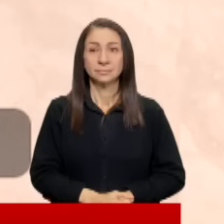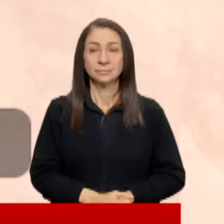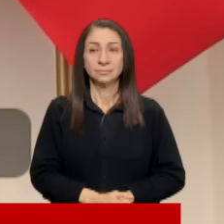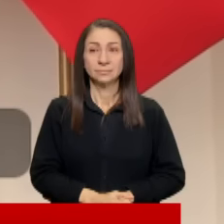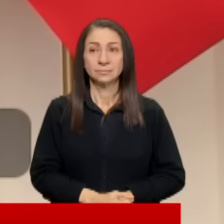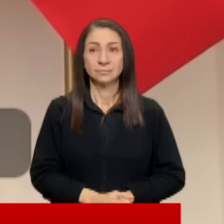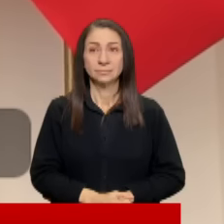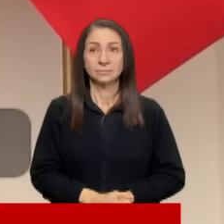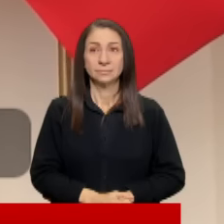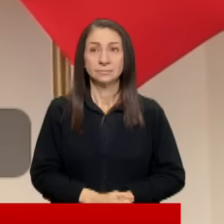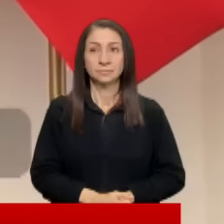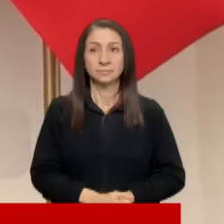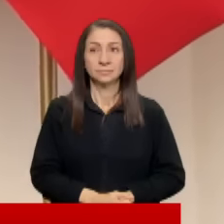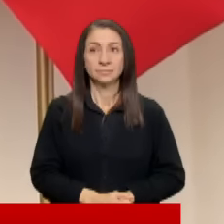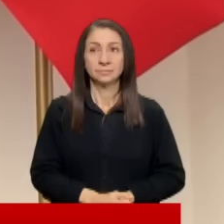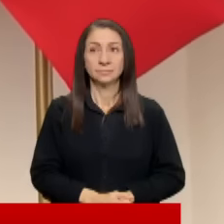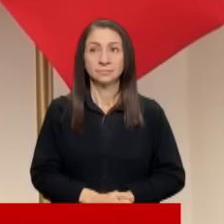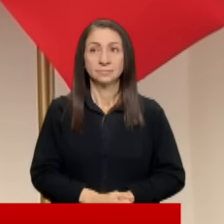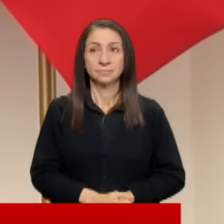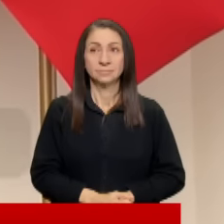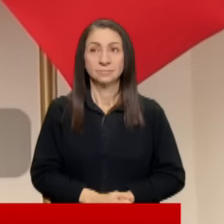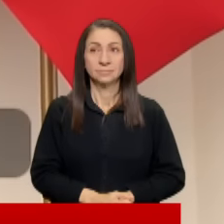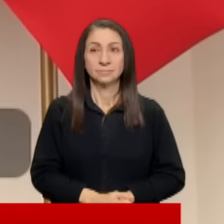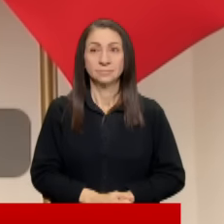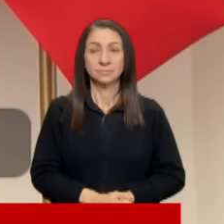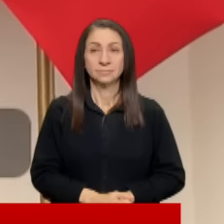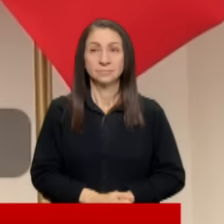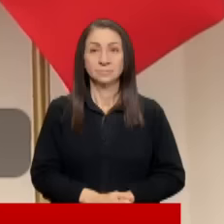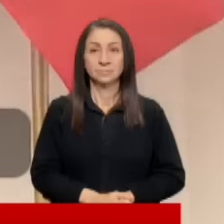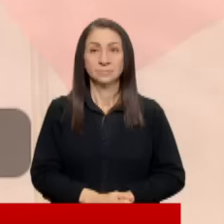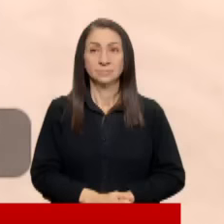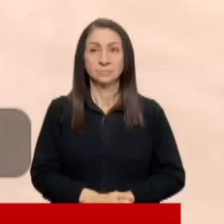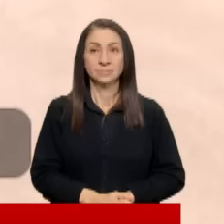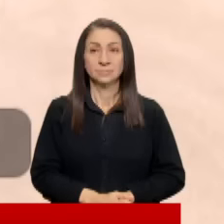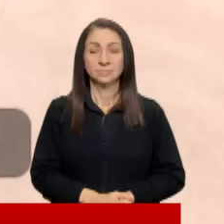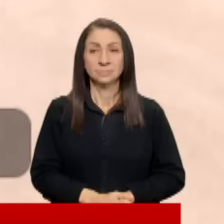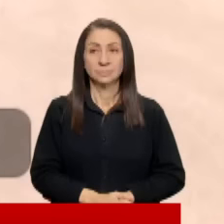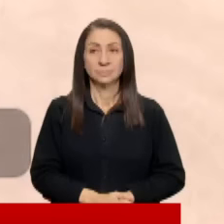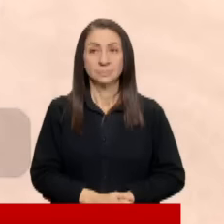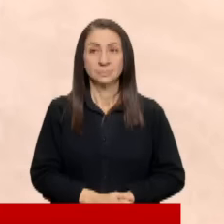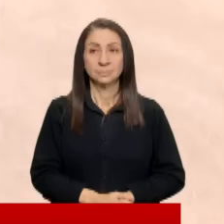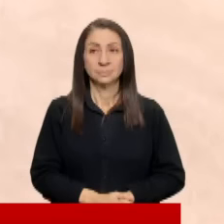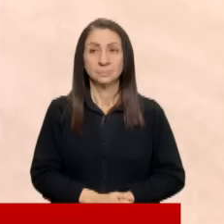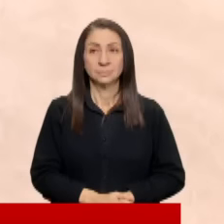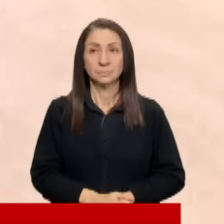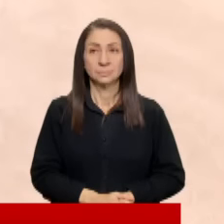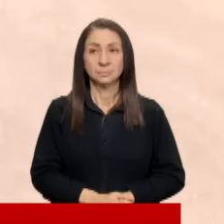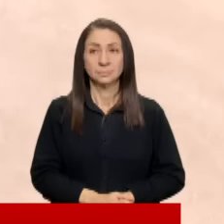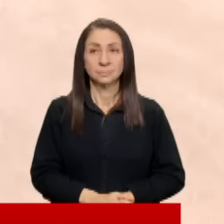bizim uzaylı bayrağımız. Uzaylı Türk bayrağı. Uzaylı değil gerçi ama.